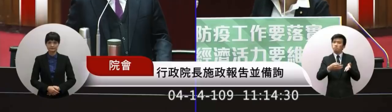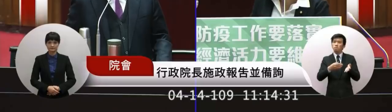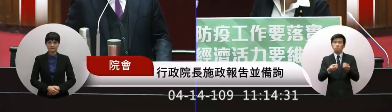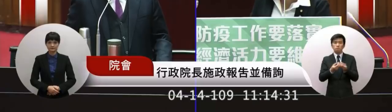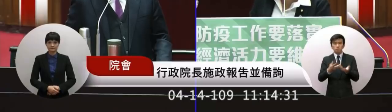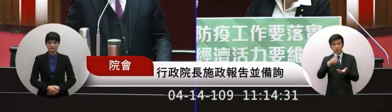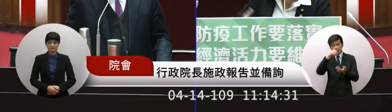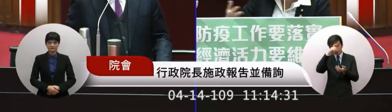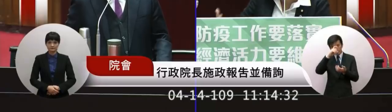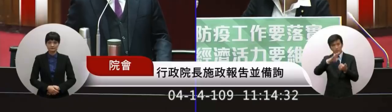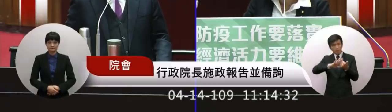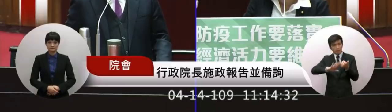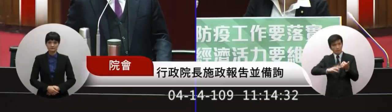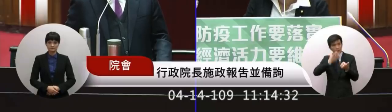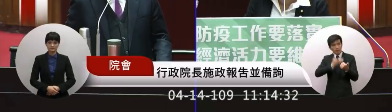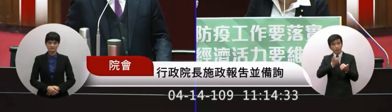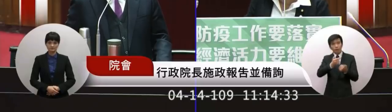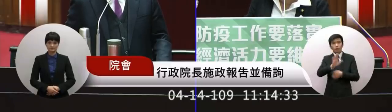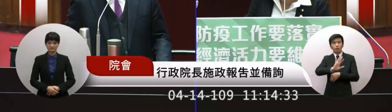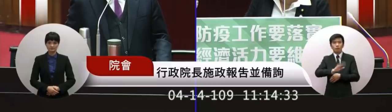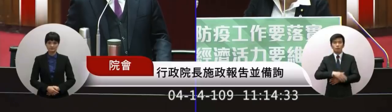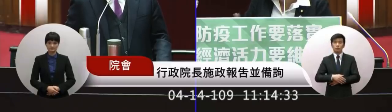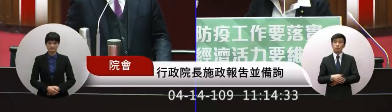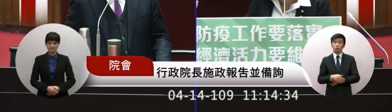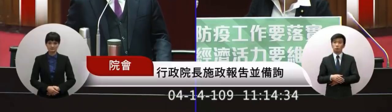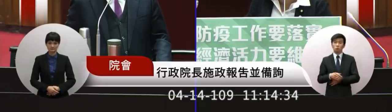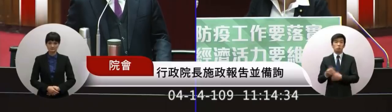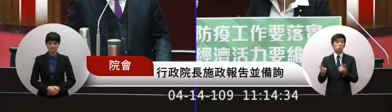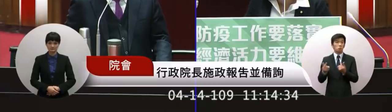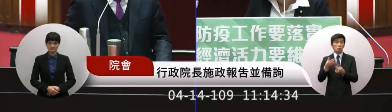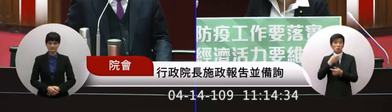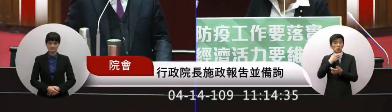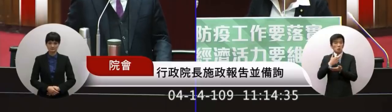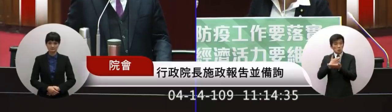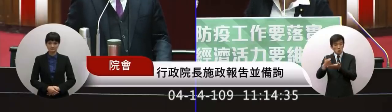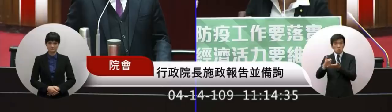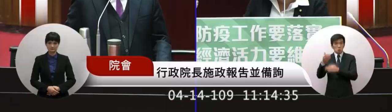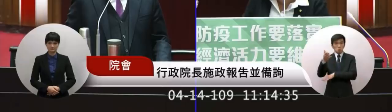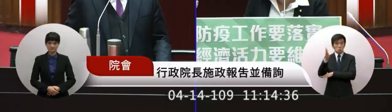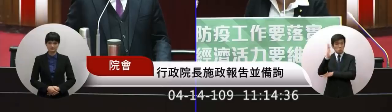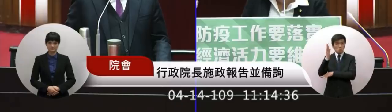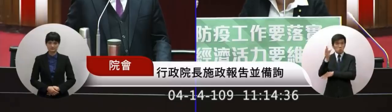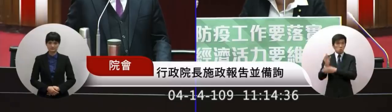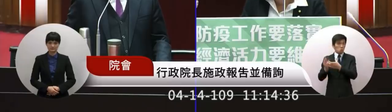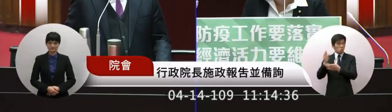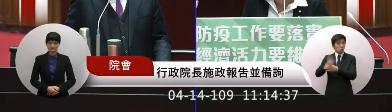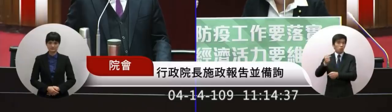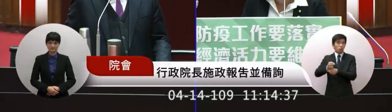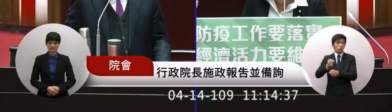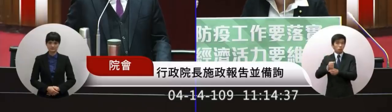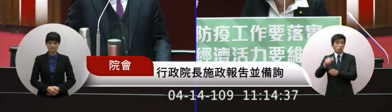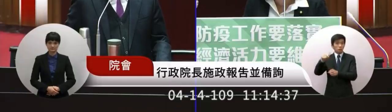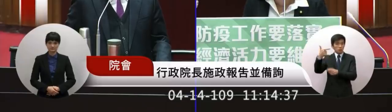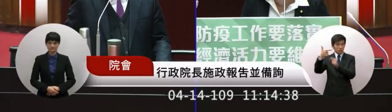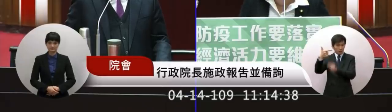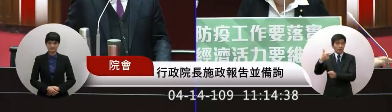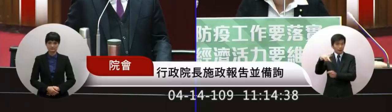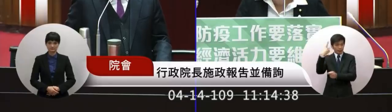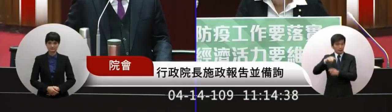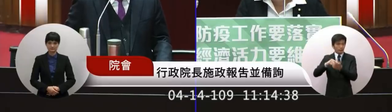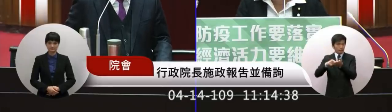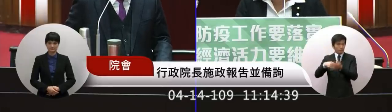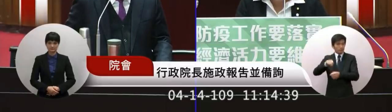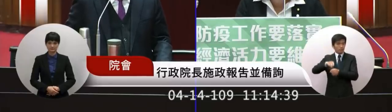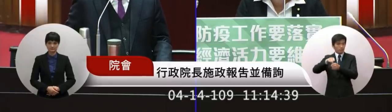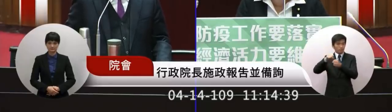擊現大不然你看你困困的時候頭去生六百億我們要怎樣還要再去追加這麼多錢